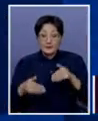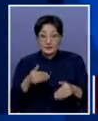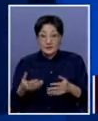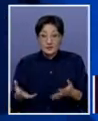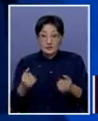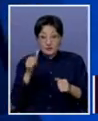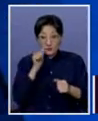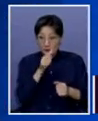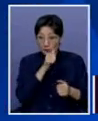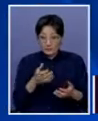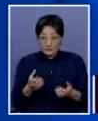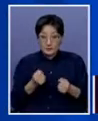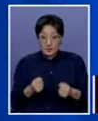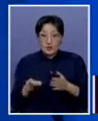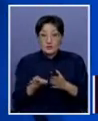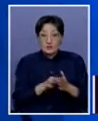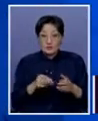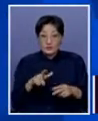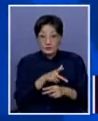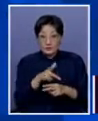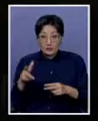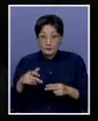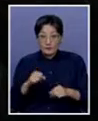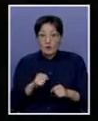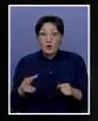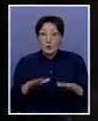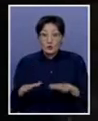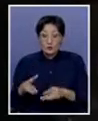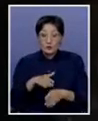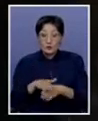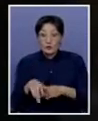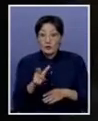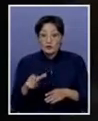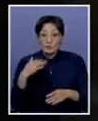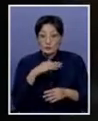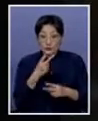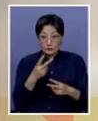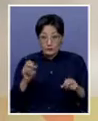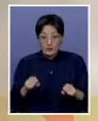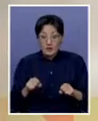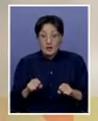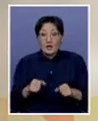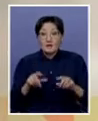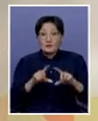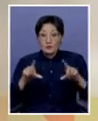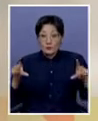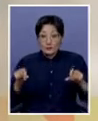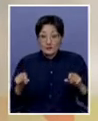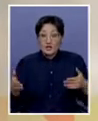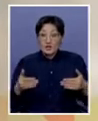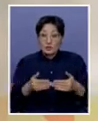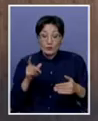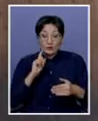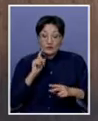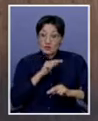астыртын қабылдап отырған. Жедел түсірілімнен орынның демалушыларға лық толы екенін көруге болады. Мекеме сыртына карантинге жабылдық,